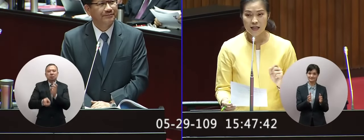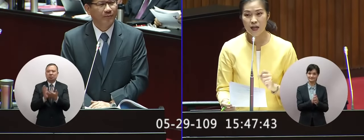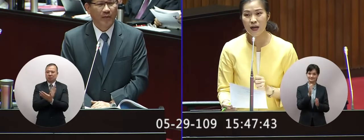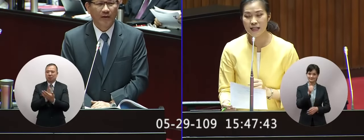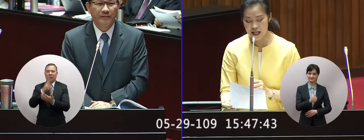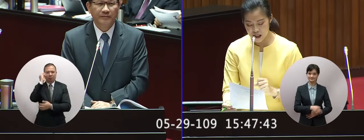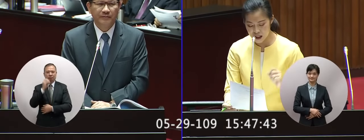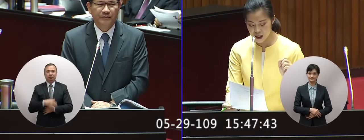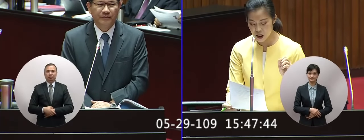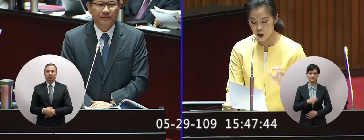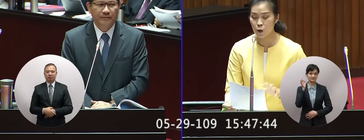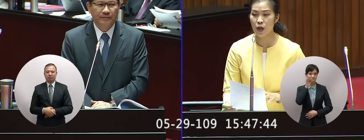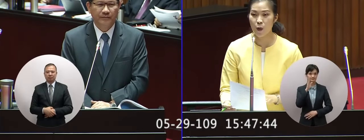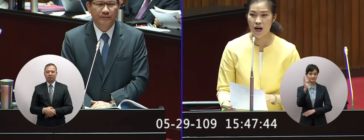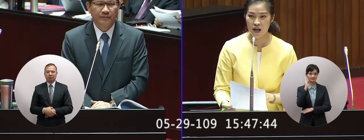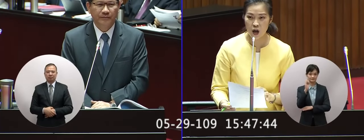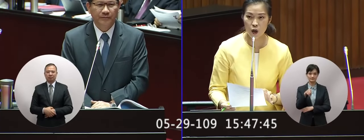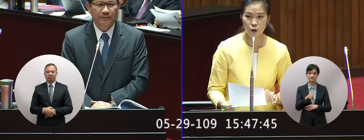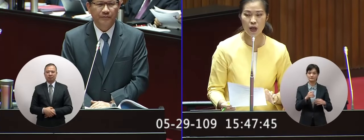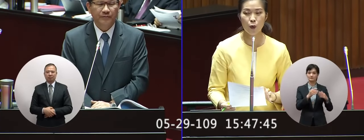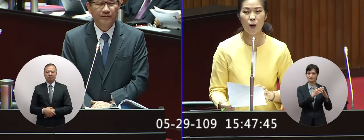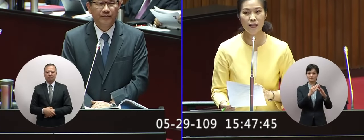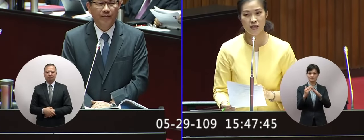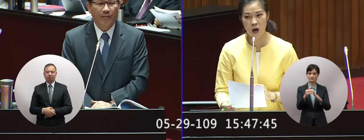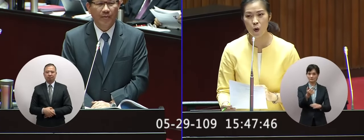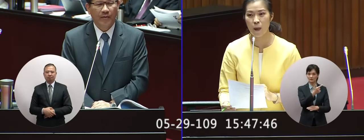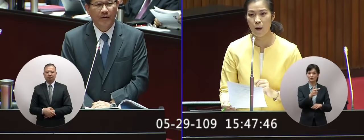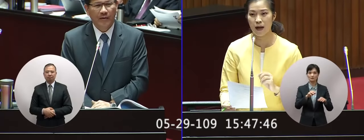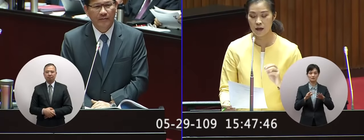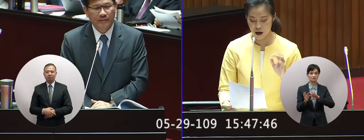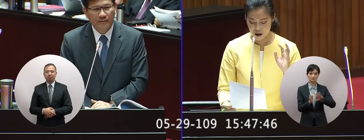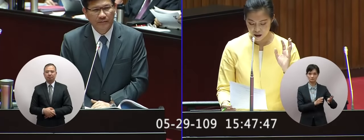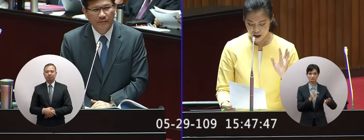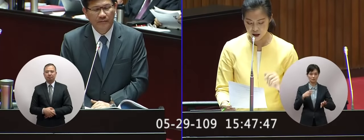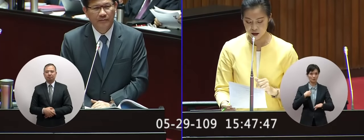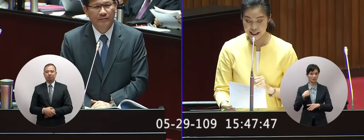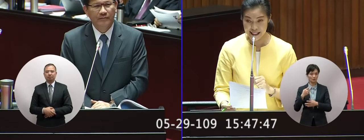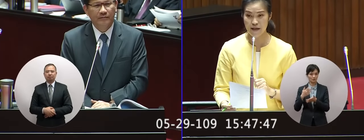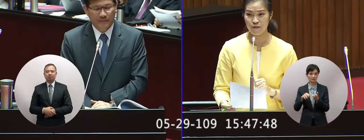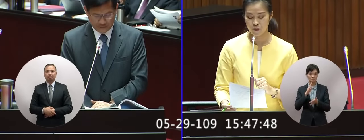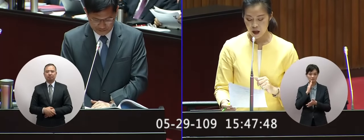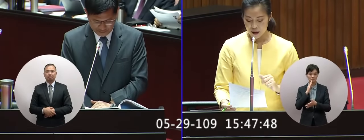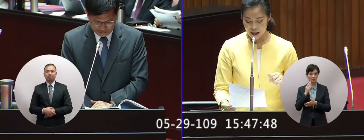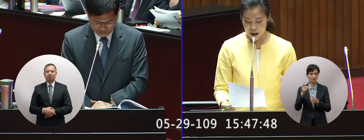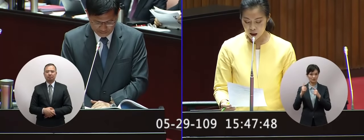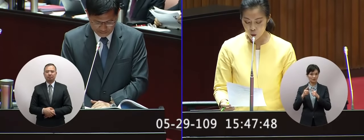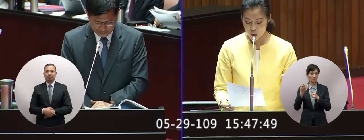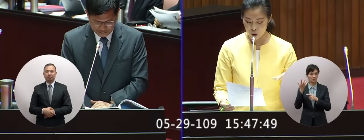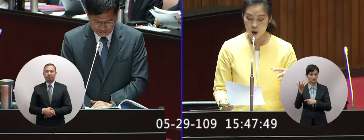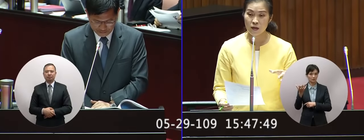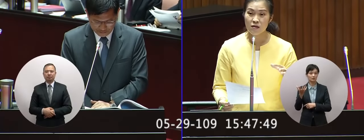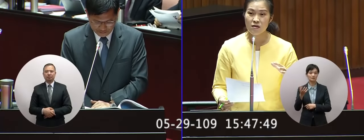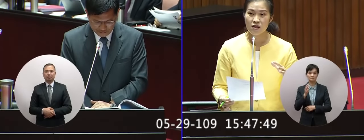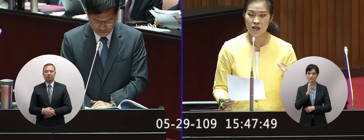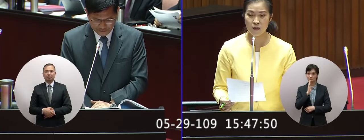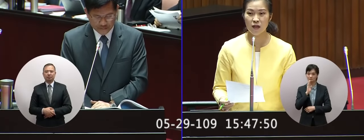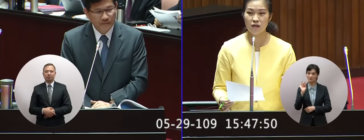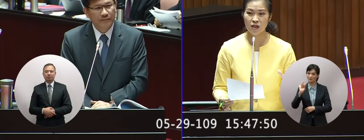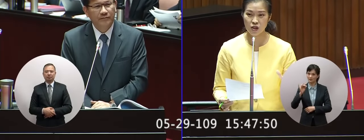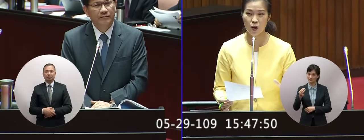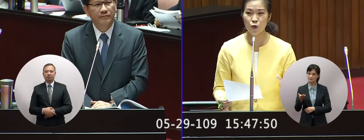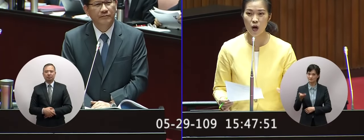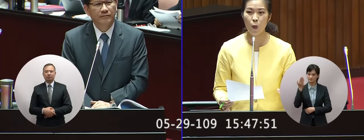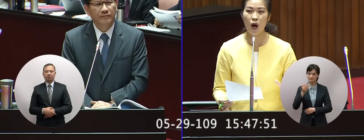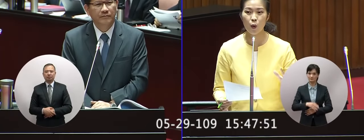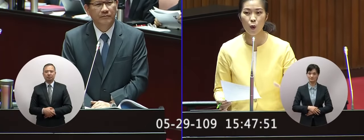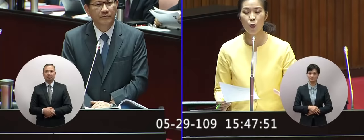长。彰化县是6都1万人口最多且超过100万的县，那如果都什